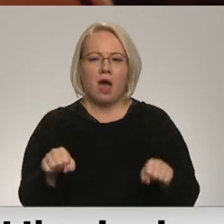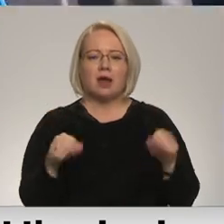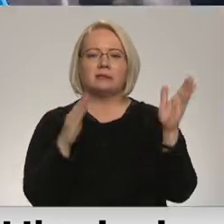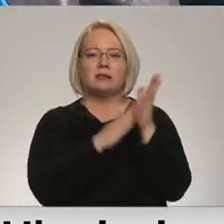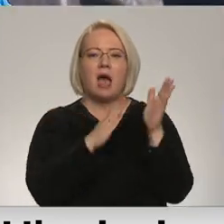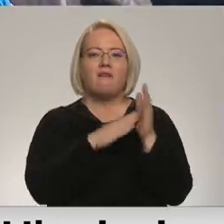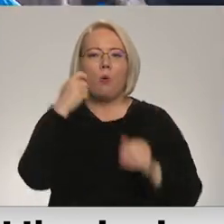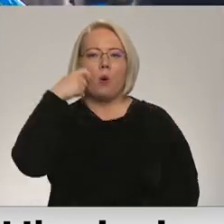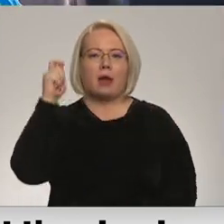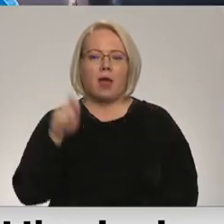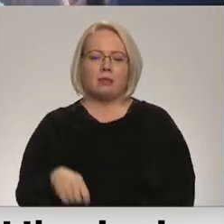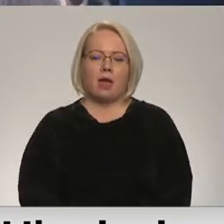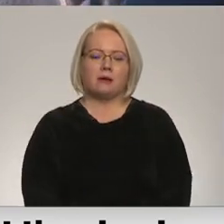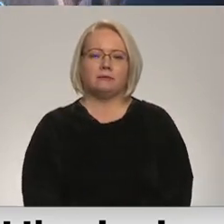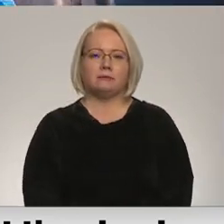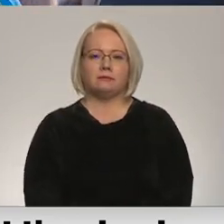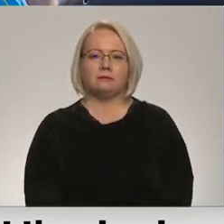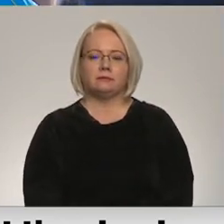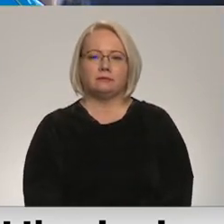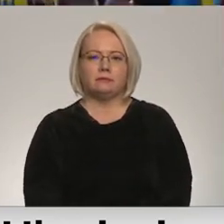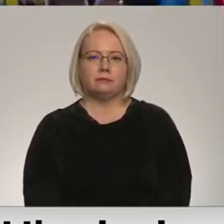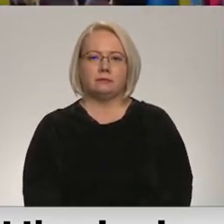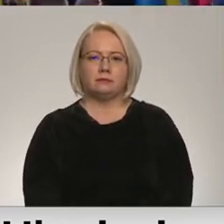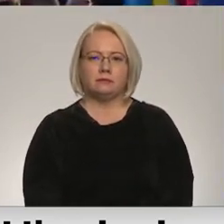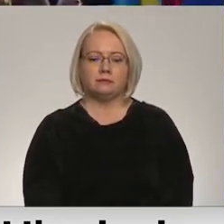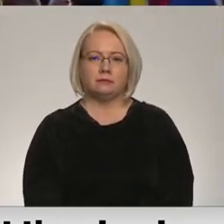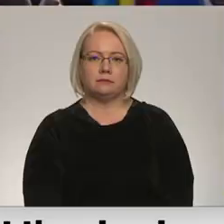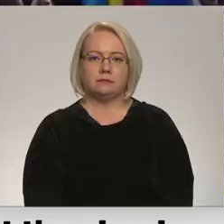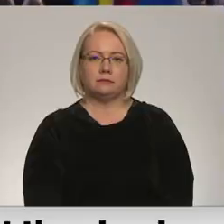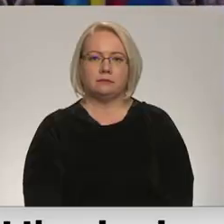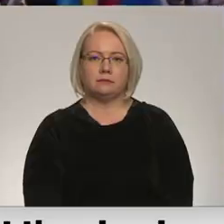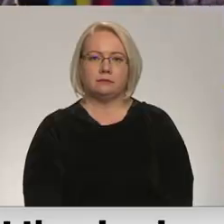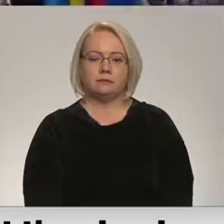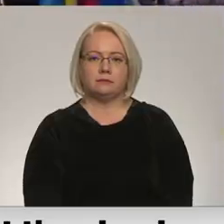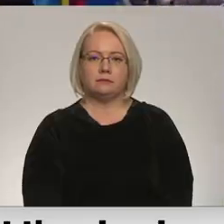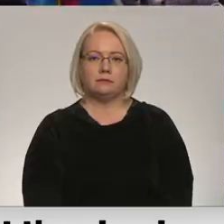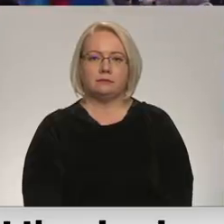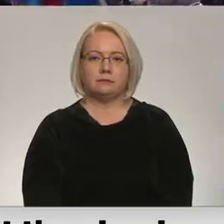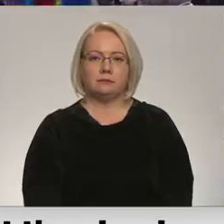Aija Kīncs, Ainis Kupčs, Latvijas televīzija.